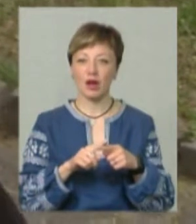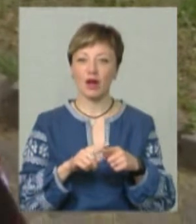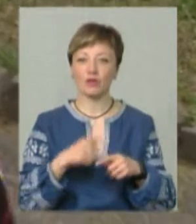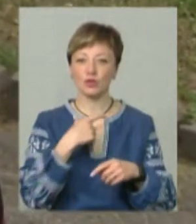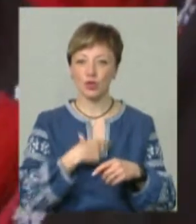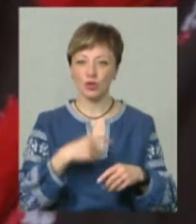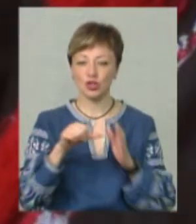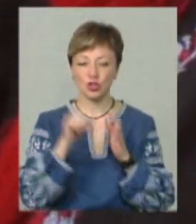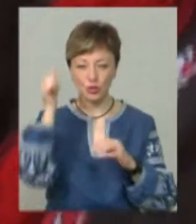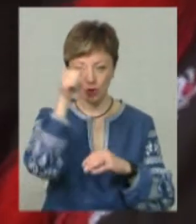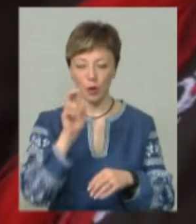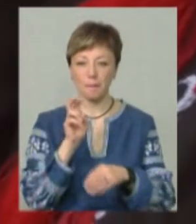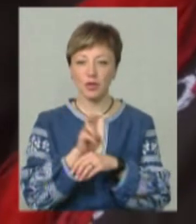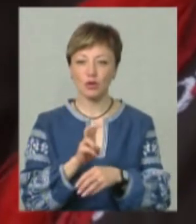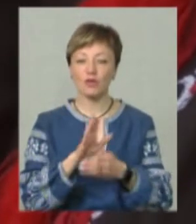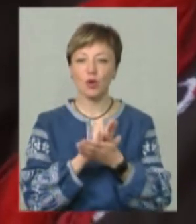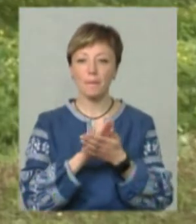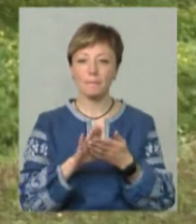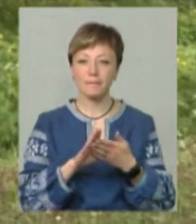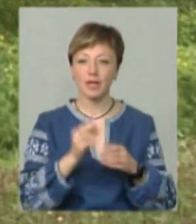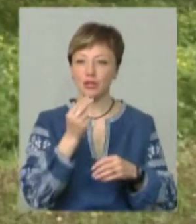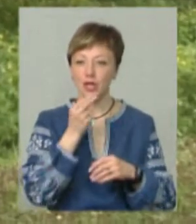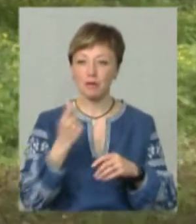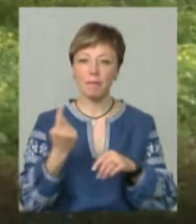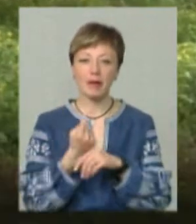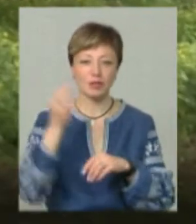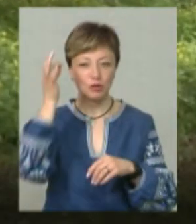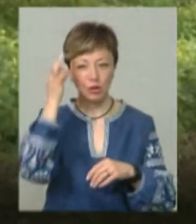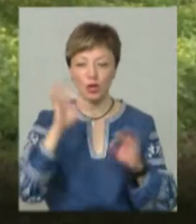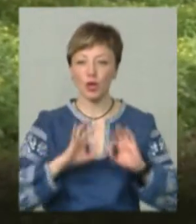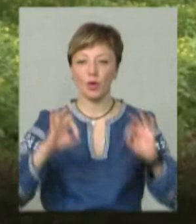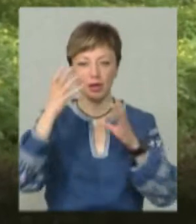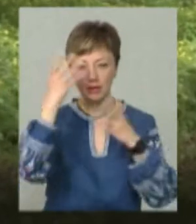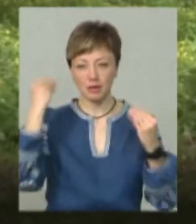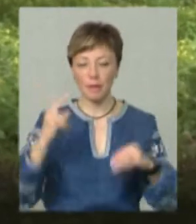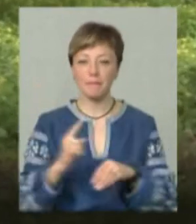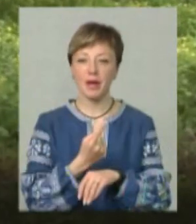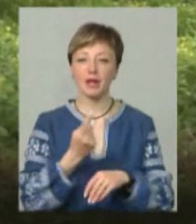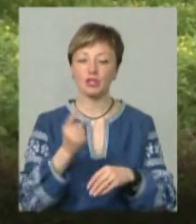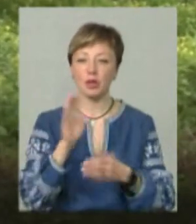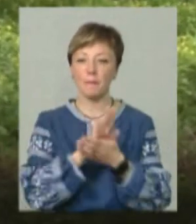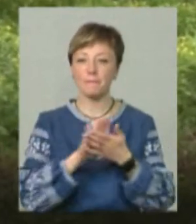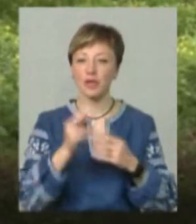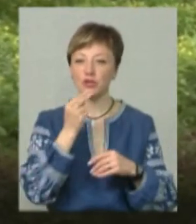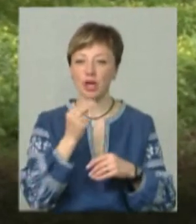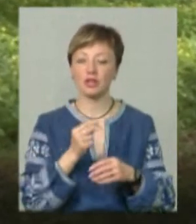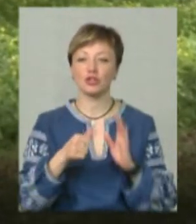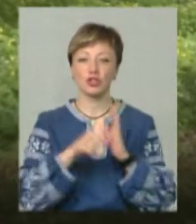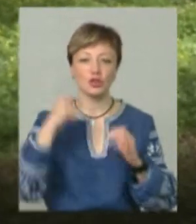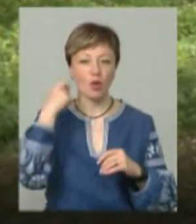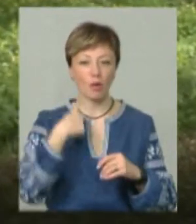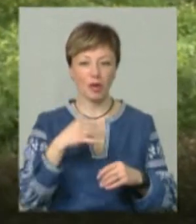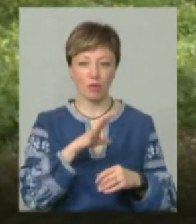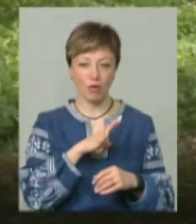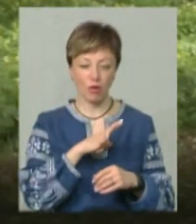у 6 років пішов до причастя, розповідає Андрій. Перший спогад ніколи не забудеш, це було перше причастя, мені було 6 років.